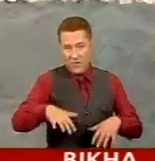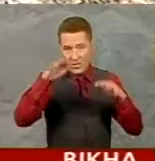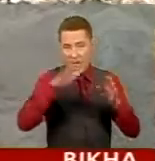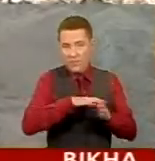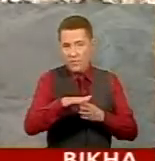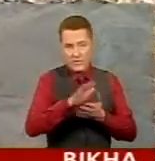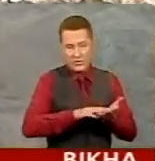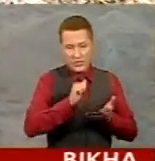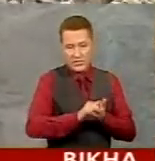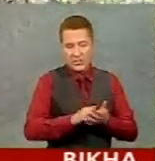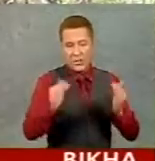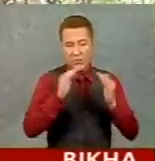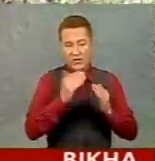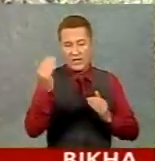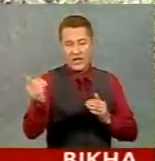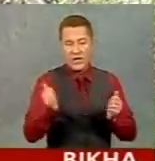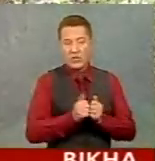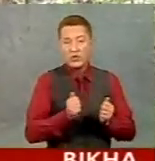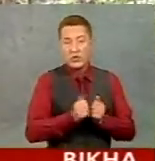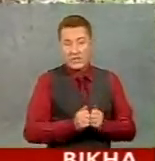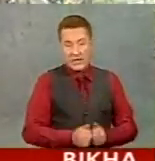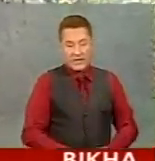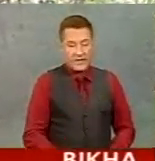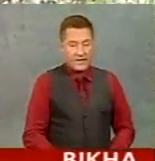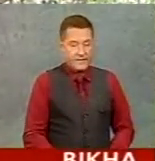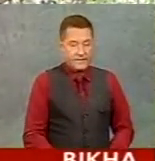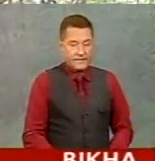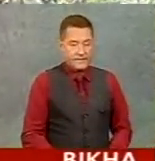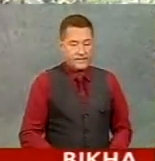знищила будинок її сусідів. Андрій Почтів, Артем Деженков, програма «Вікна», СТБ.